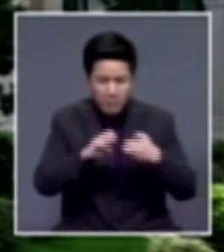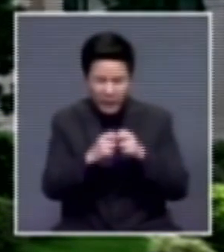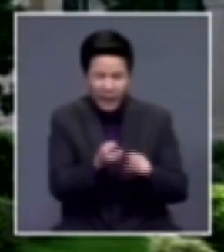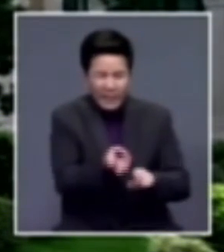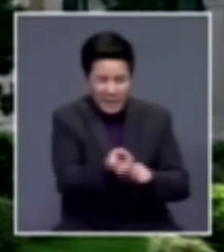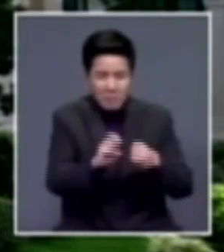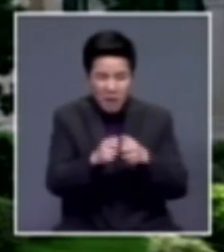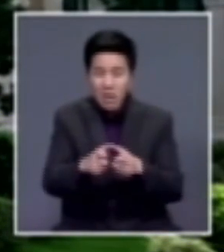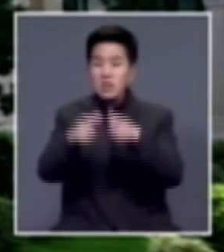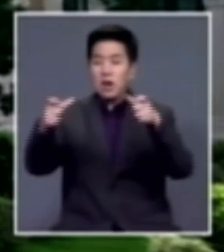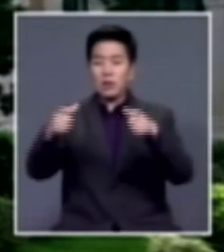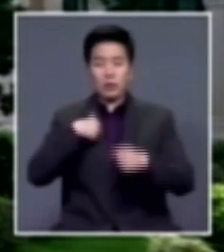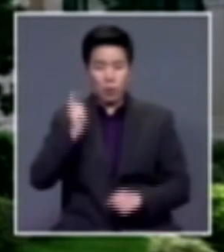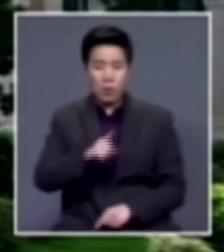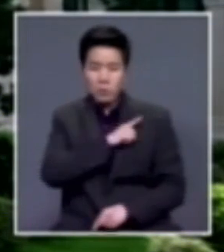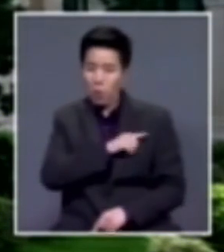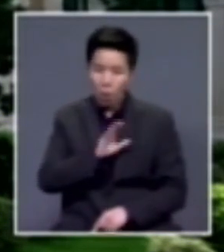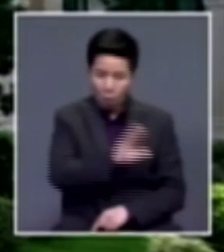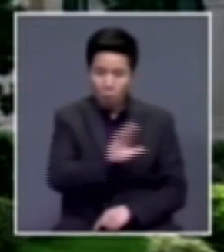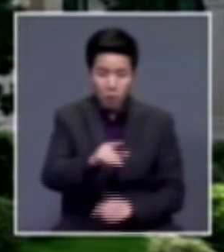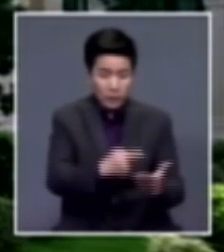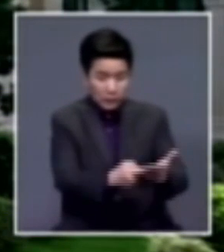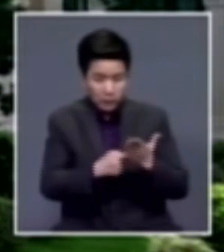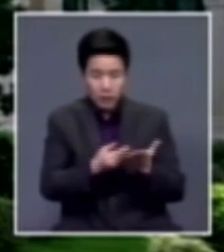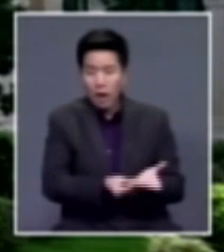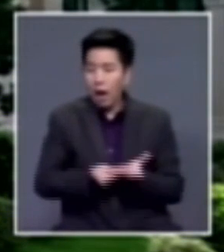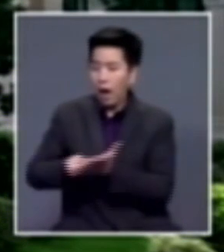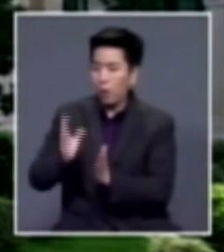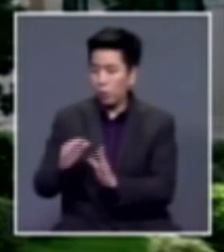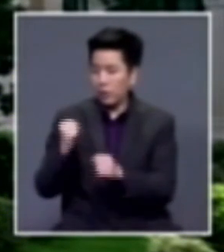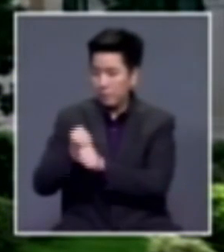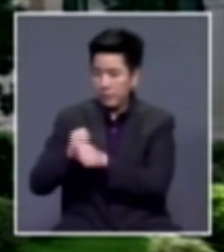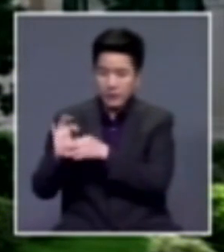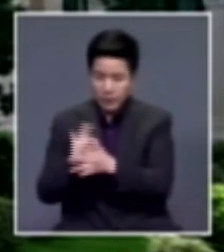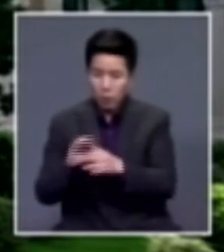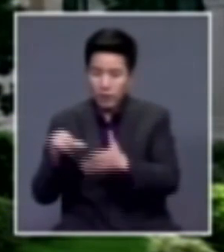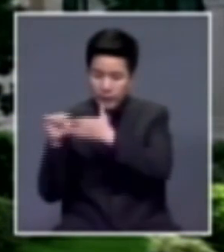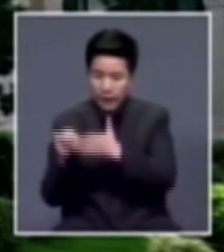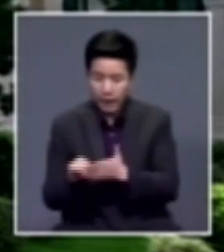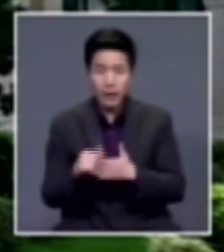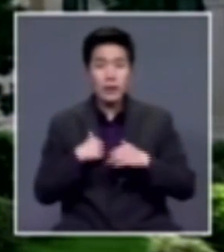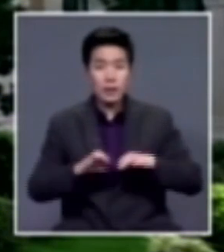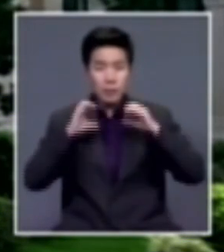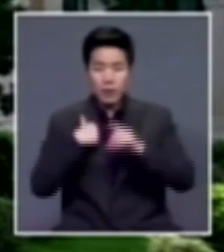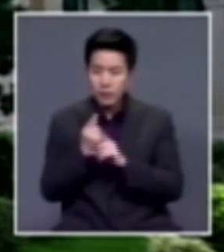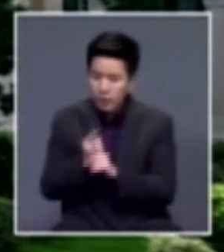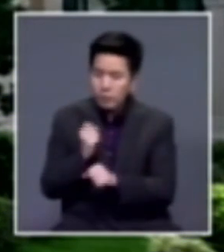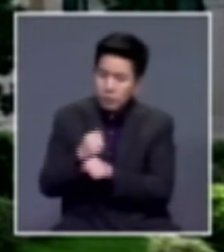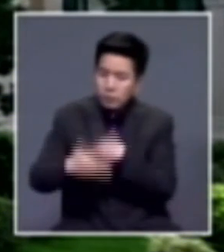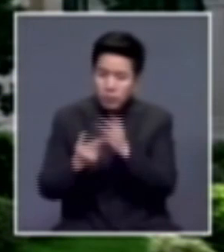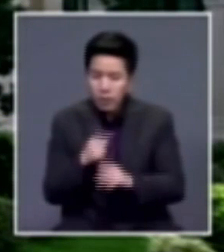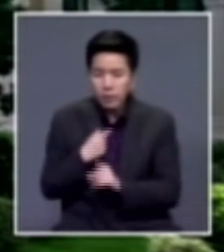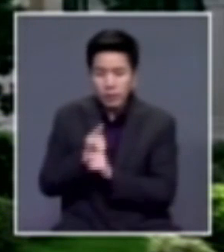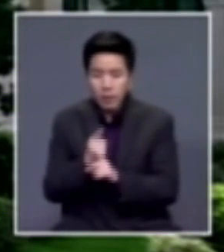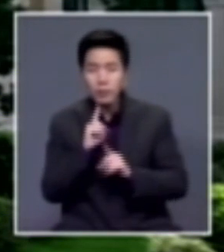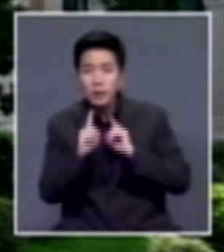หญ่ย่อมจะต้องถึงมือผู้รับผิดชอบทั้งสิ้นเมื่อเสนอมาผมก็ส่งให้หน่วยงานแก้ไขแล้วก็รัฐบาลคสช.ก็จะติดตามผลความ